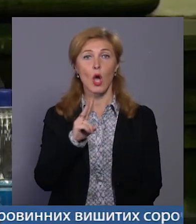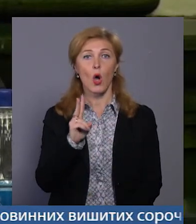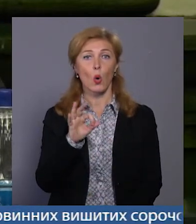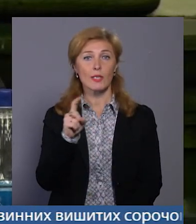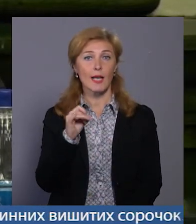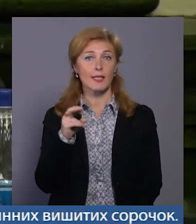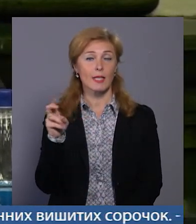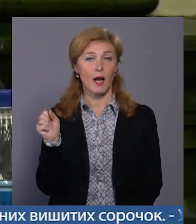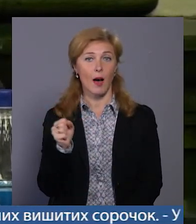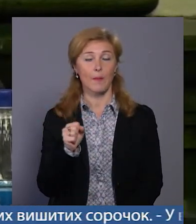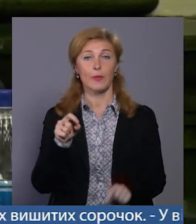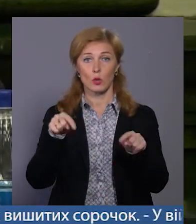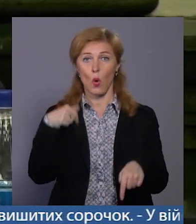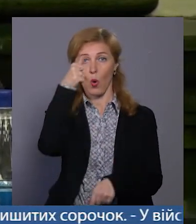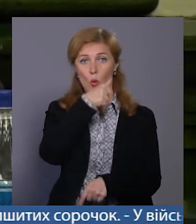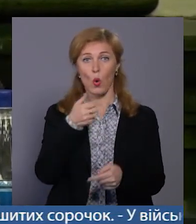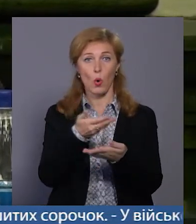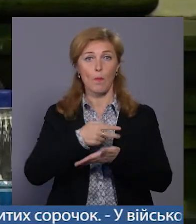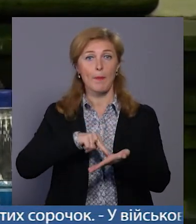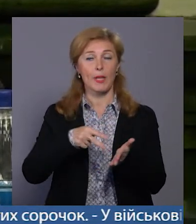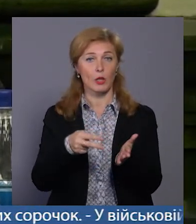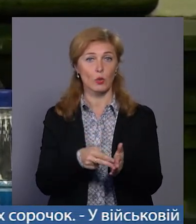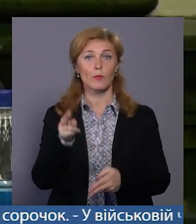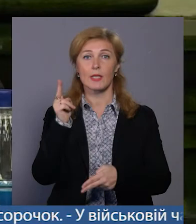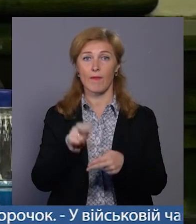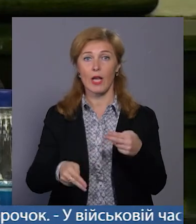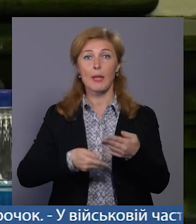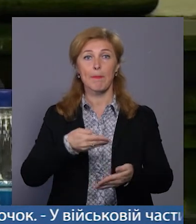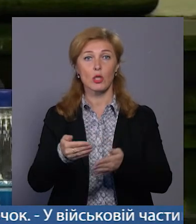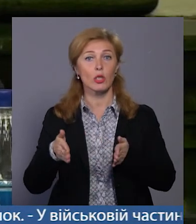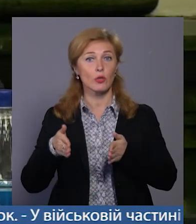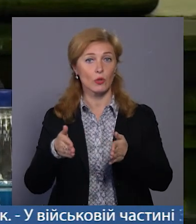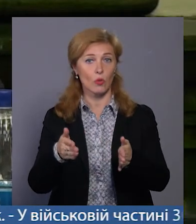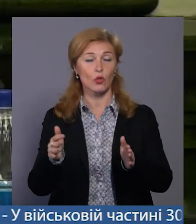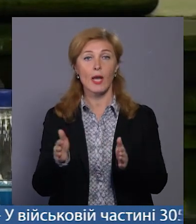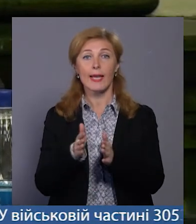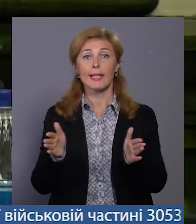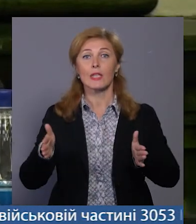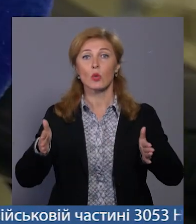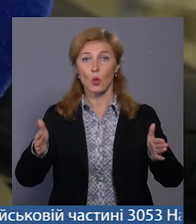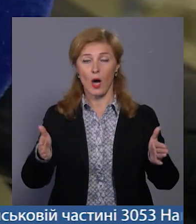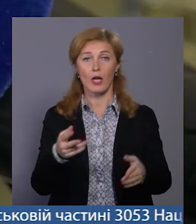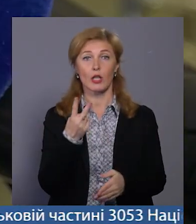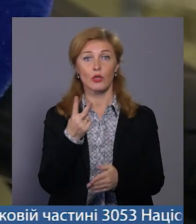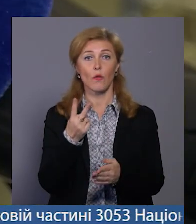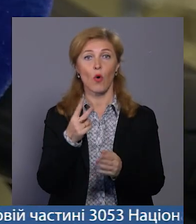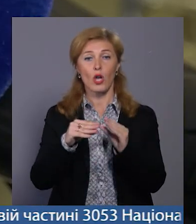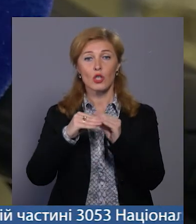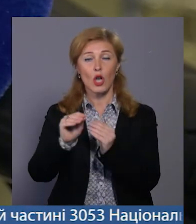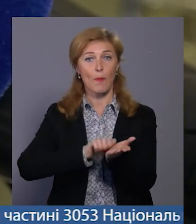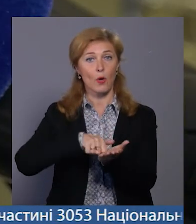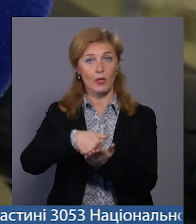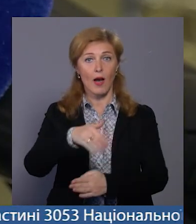само цього року плануємо завершити і пішохідні доріжки, і тротуари, і вже двошарове покриття.